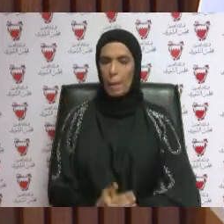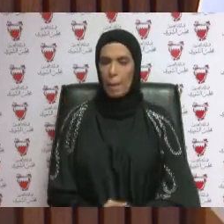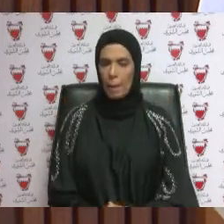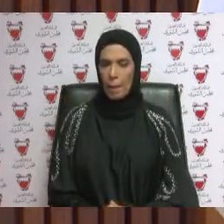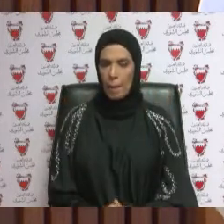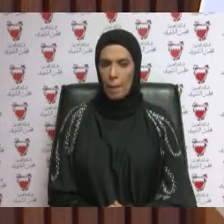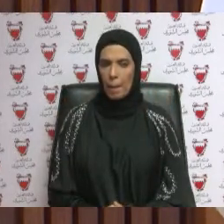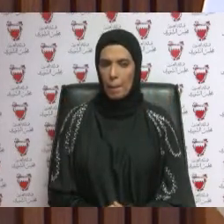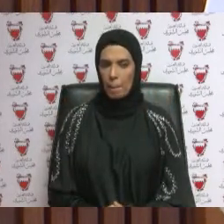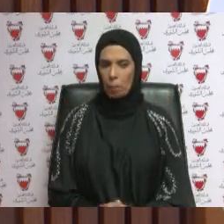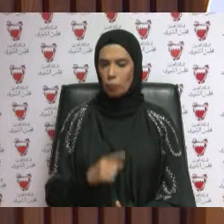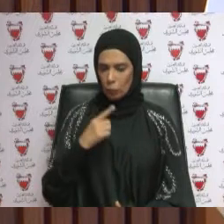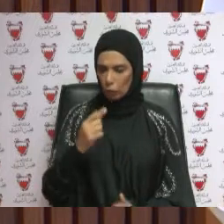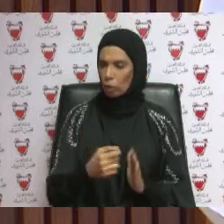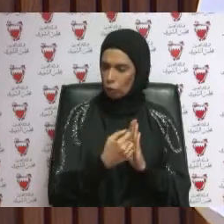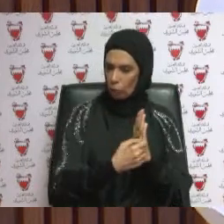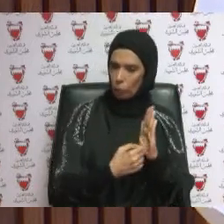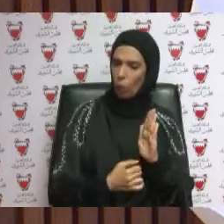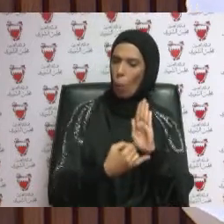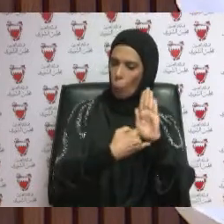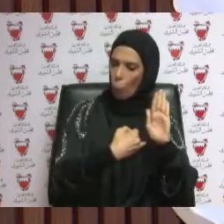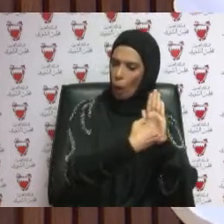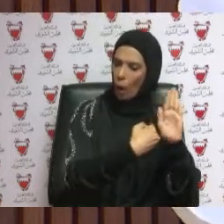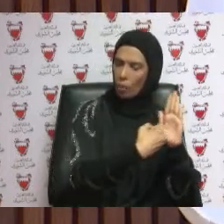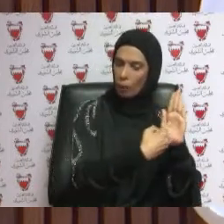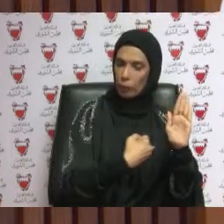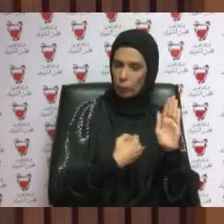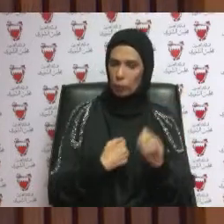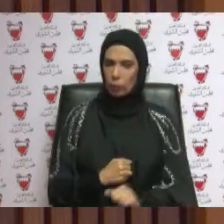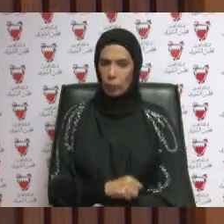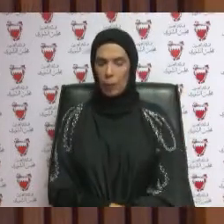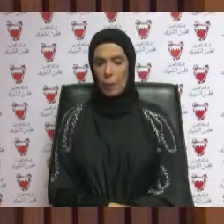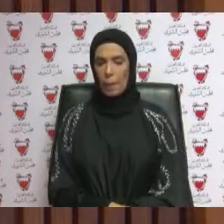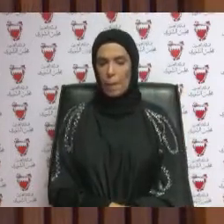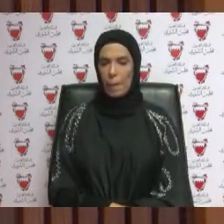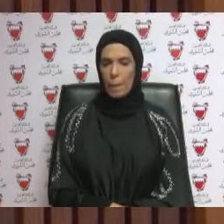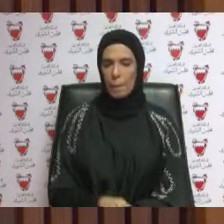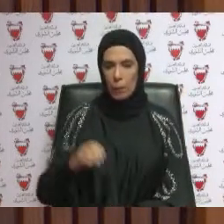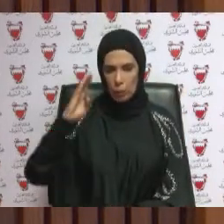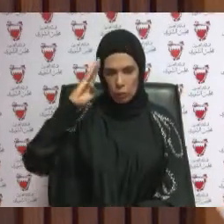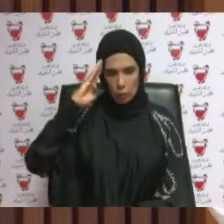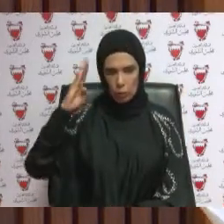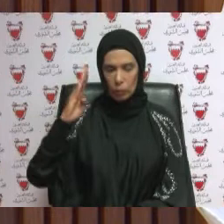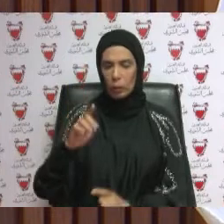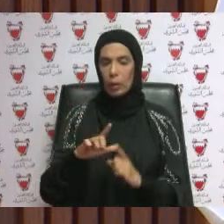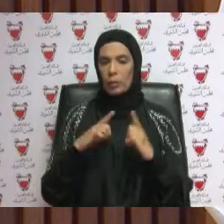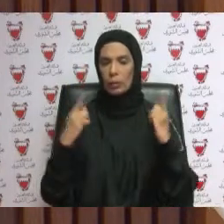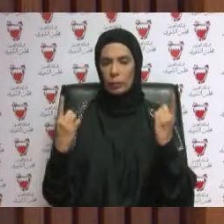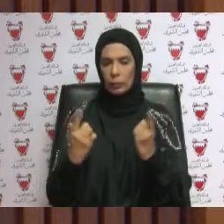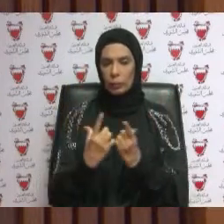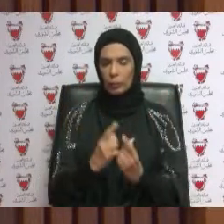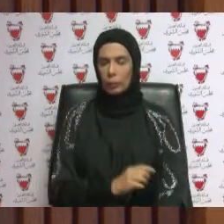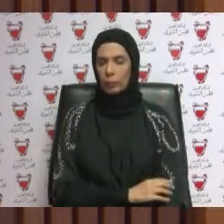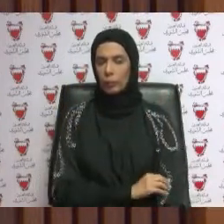وأرسلت عدة ملاحظات في هذا الشأن، وأنا في هذا المضمار أود أن أشكر اللجنة الموقرة